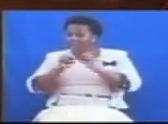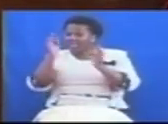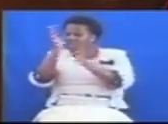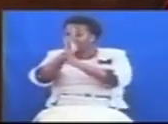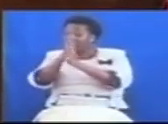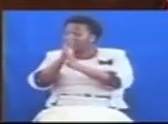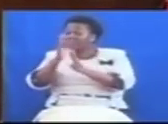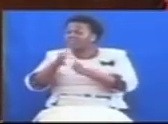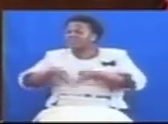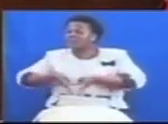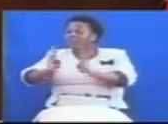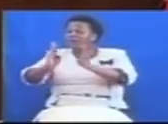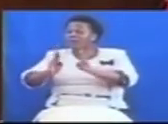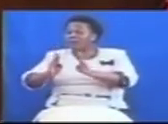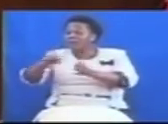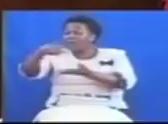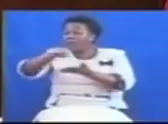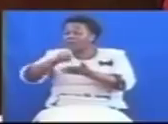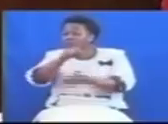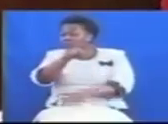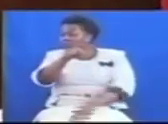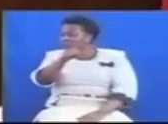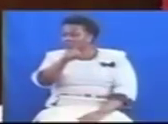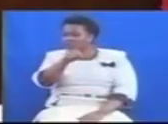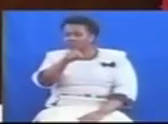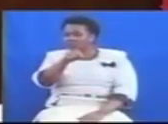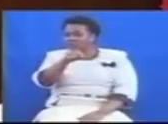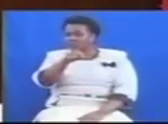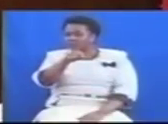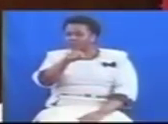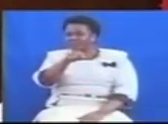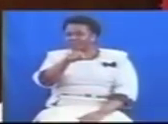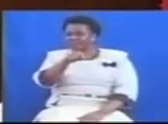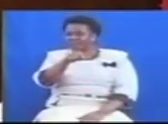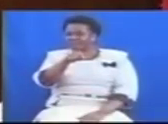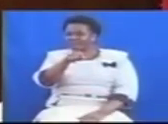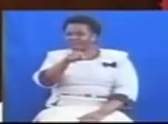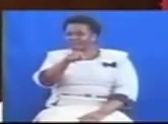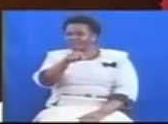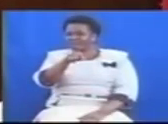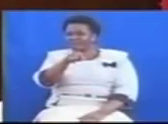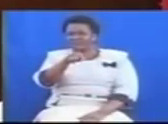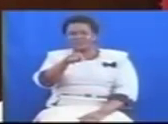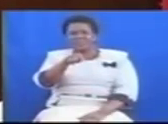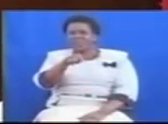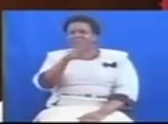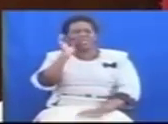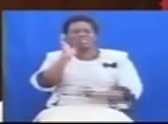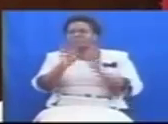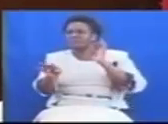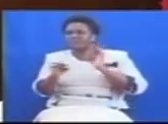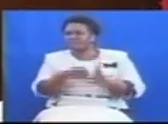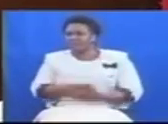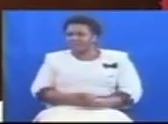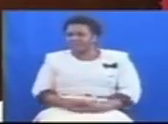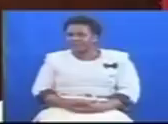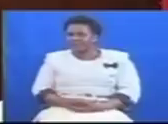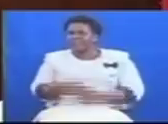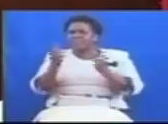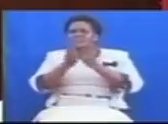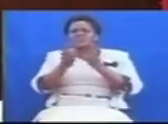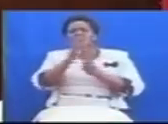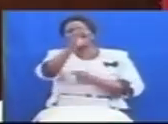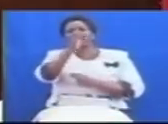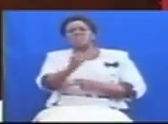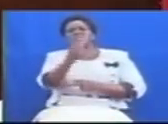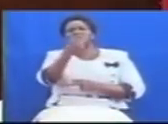ambao ni kitovu cha shughuli za kiuchumi katika wilaya ya Mfindi sio ya kuridhisha. Ni 24% tu